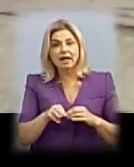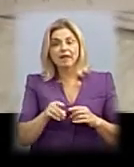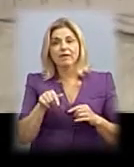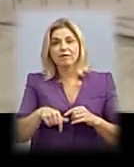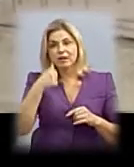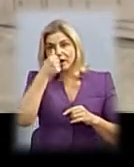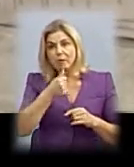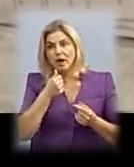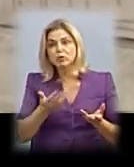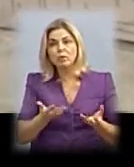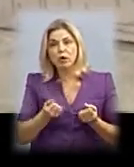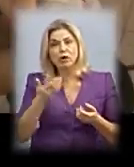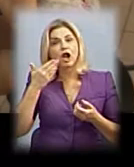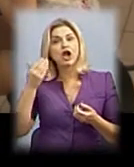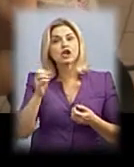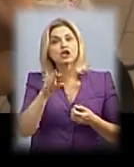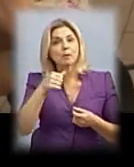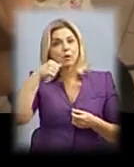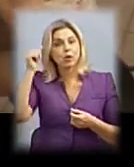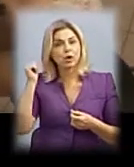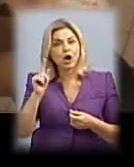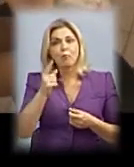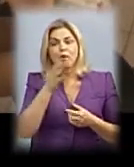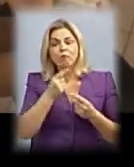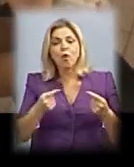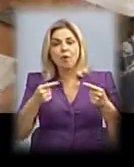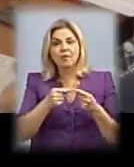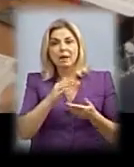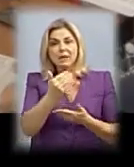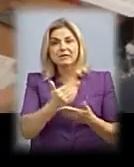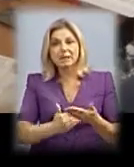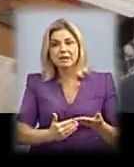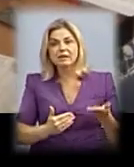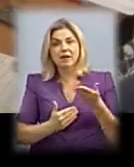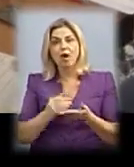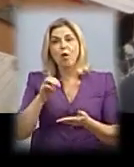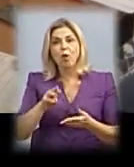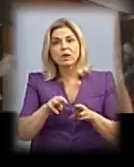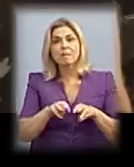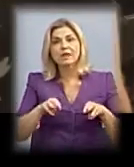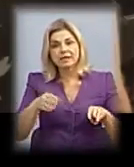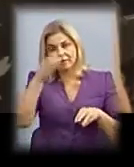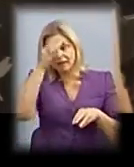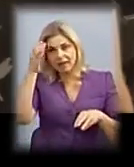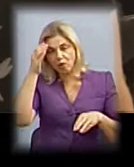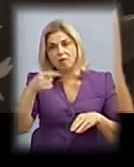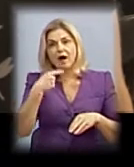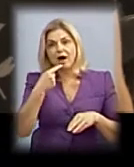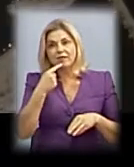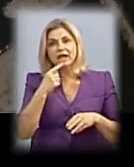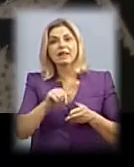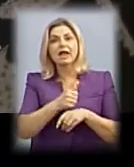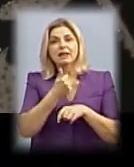прийом абітурієнтів легший, ніж торік, бо вчасно надійшли списки з Міністерства освіти та науки, розповідає відповідальний секретар приймальної